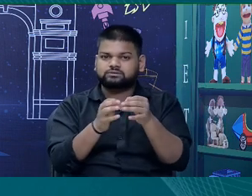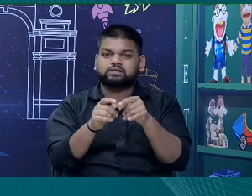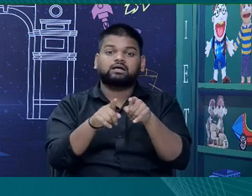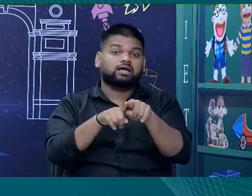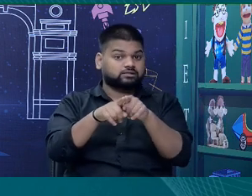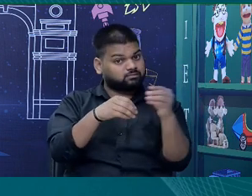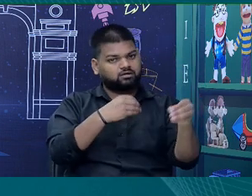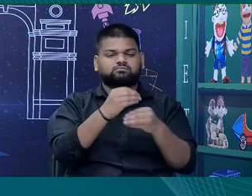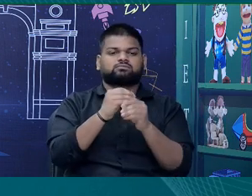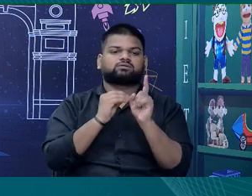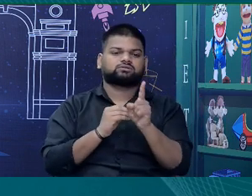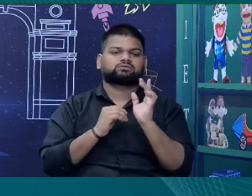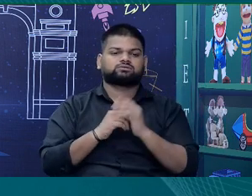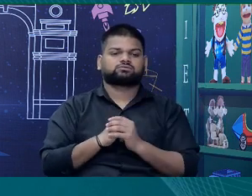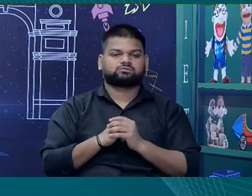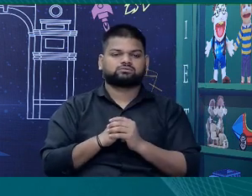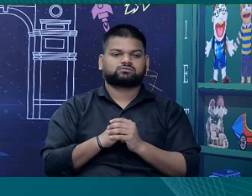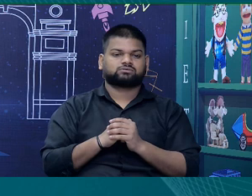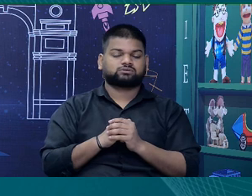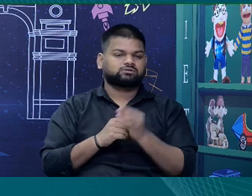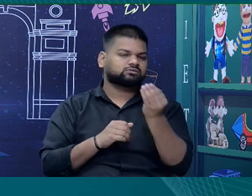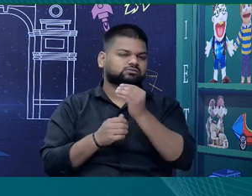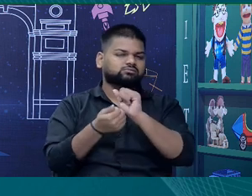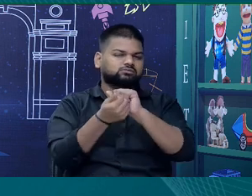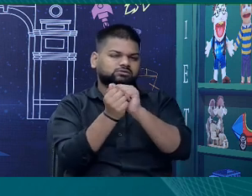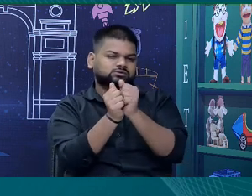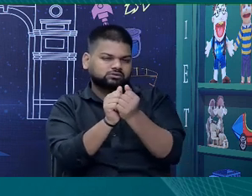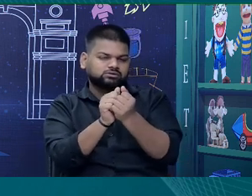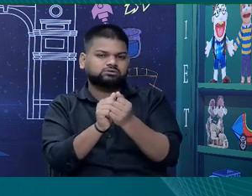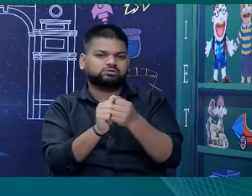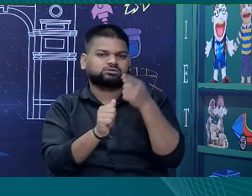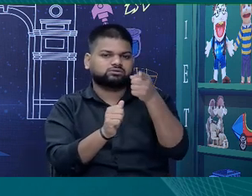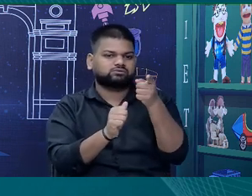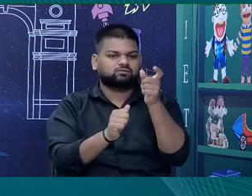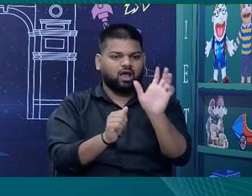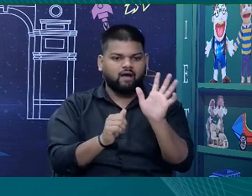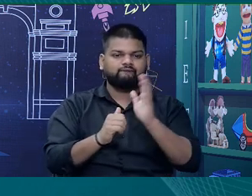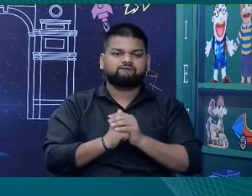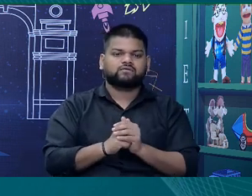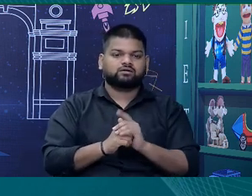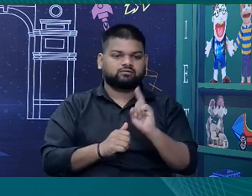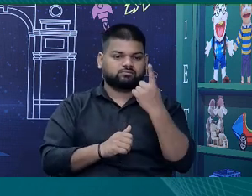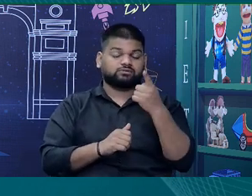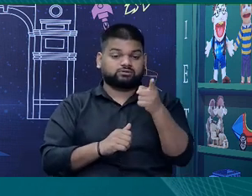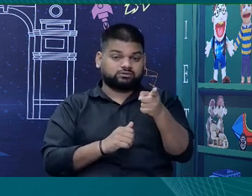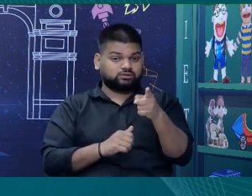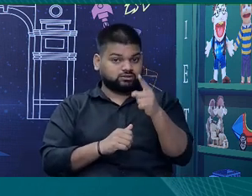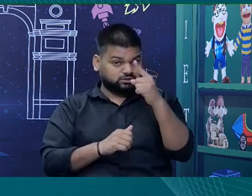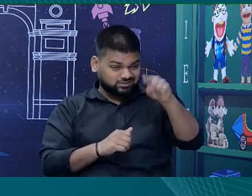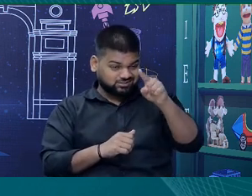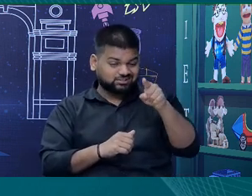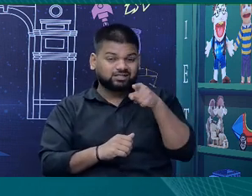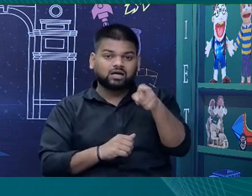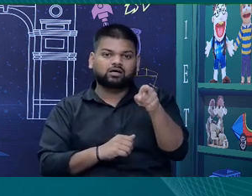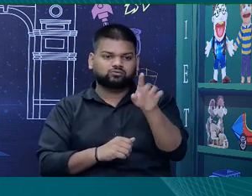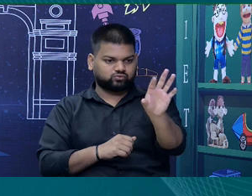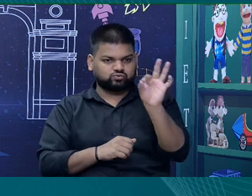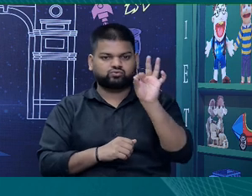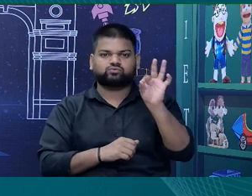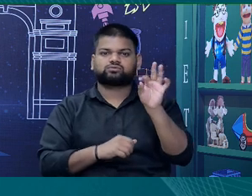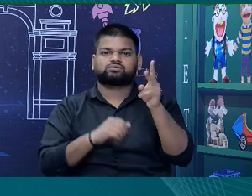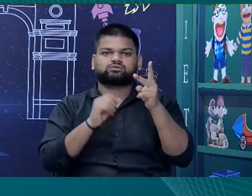इसी के साथ साथ हमारे पास मॉडिफाइड होमवर्क भी है जिसमें हमने क्वेश्चन नंबर वन को चीज डी करेक्ट ऑप्शन में कन्वर्ट कर दिया है